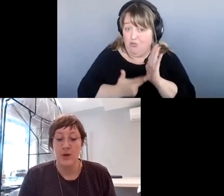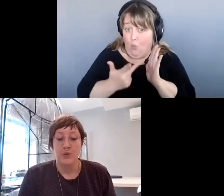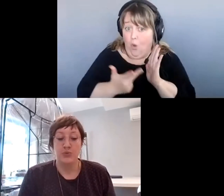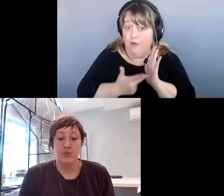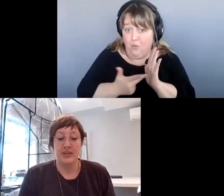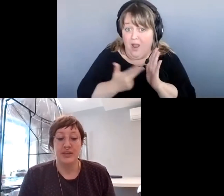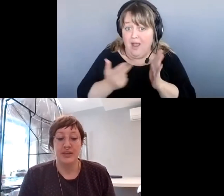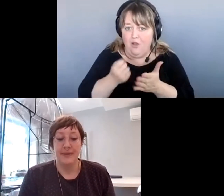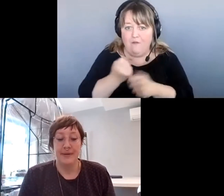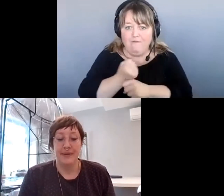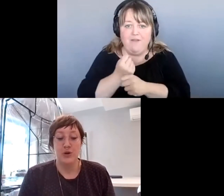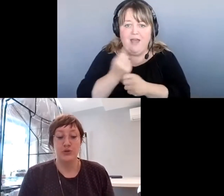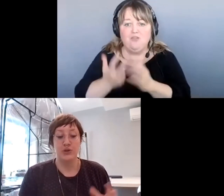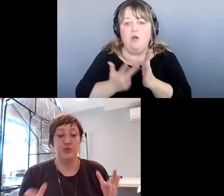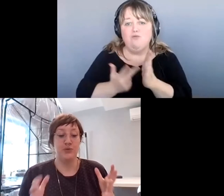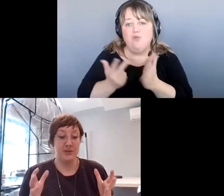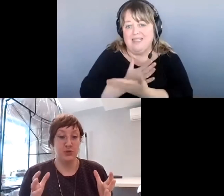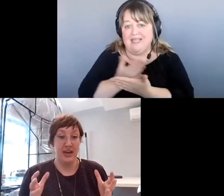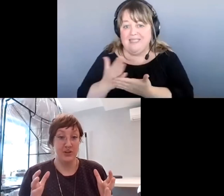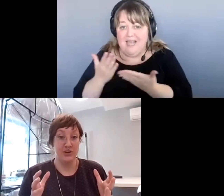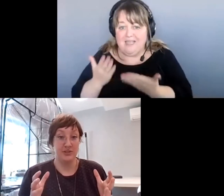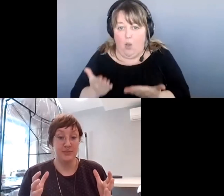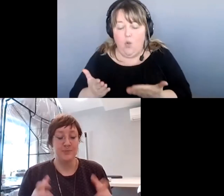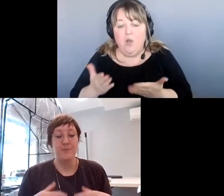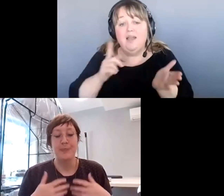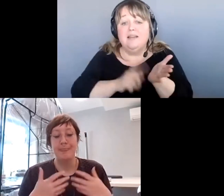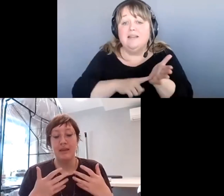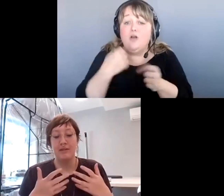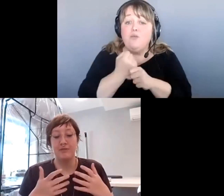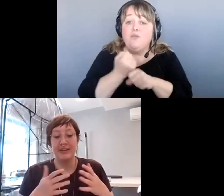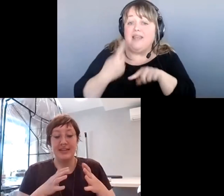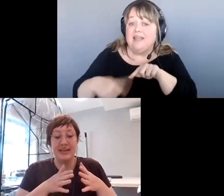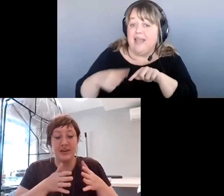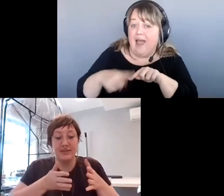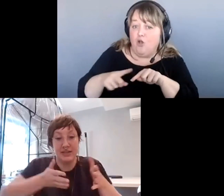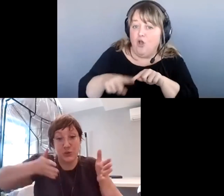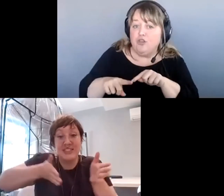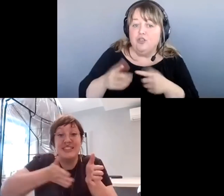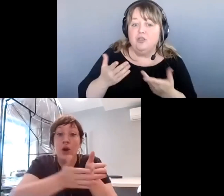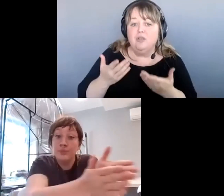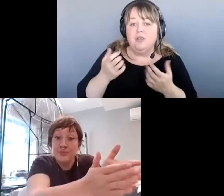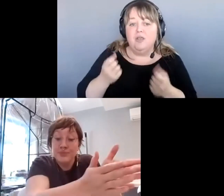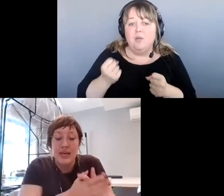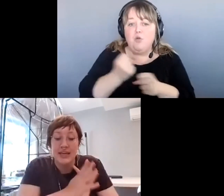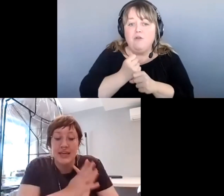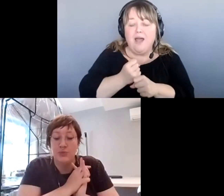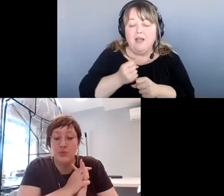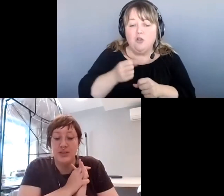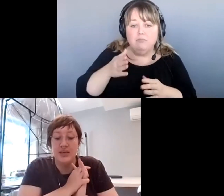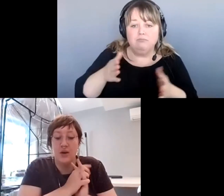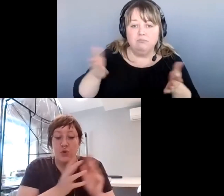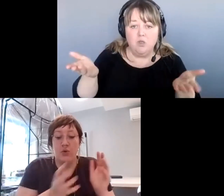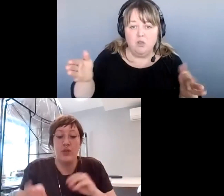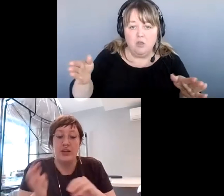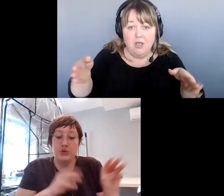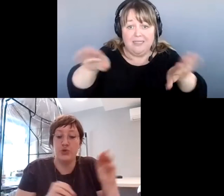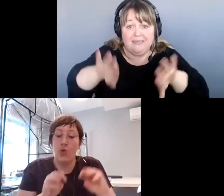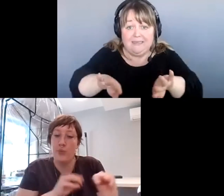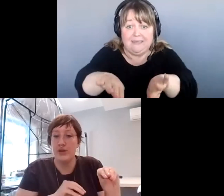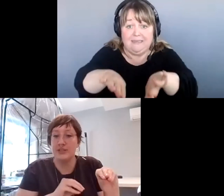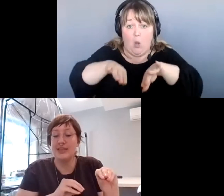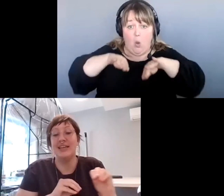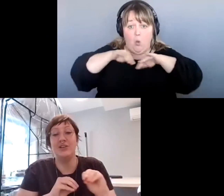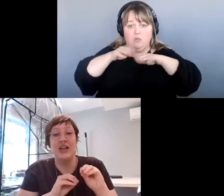saison. Puis, lorsque vous faites vos carottes, faites-les dans un sillon. Et puis, on ajoute